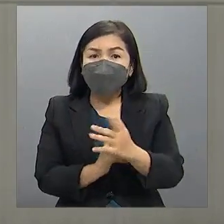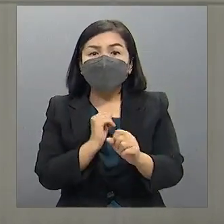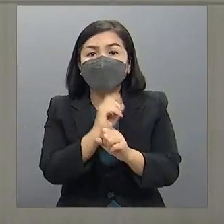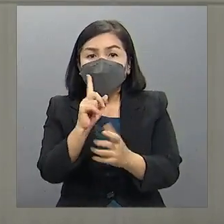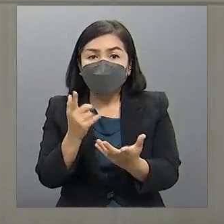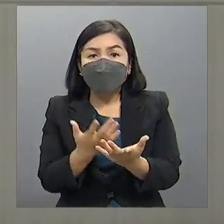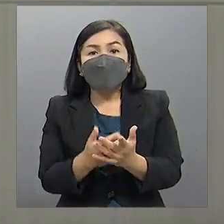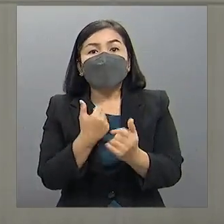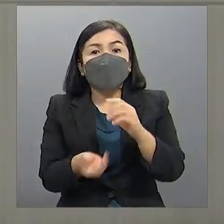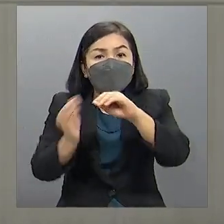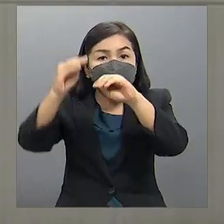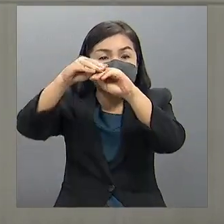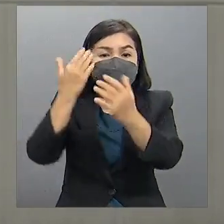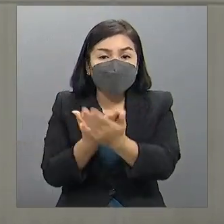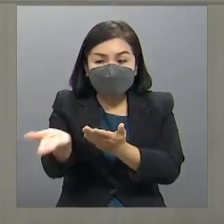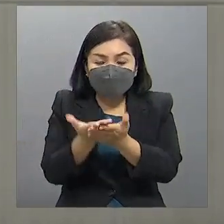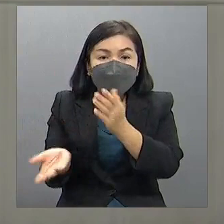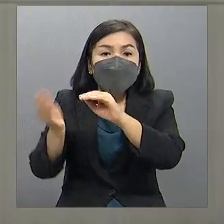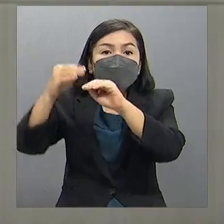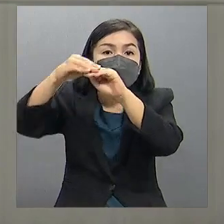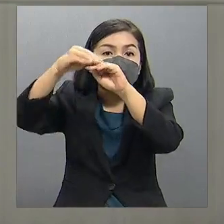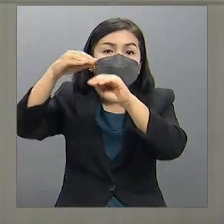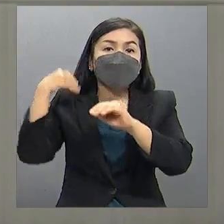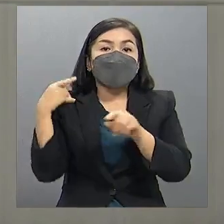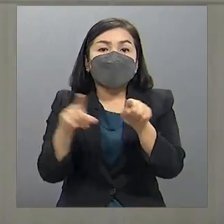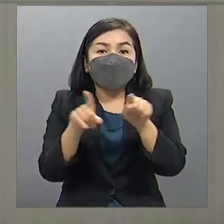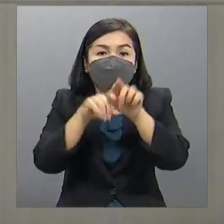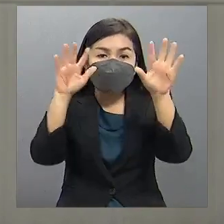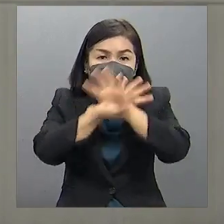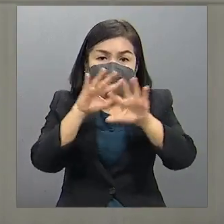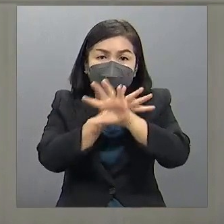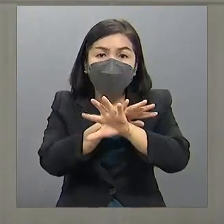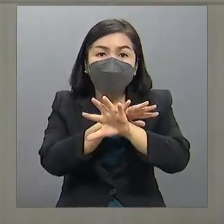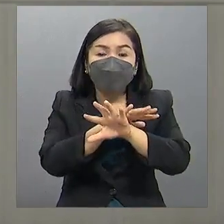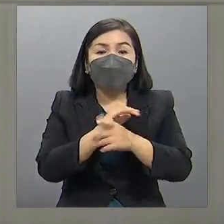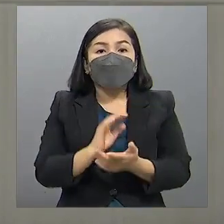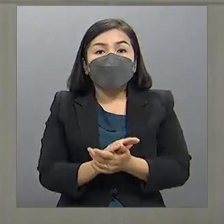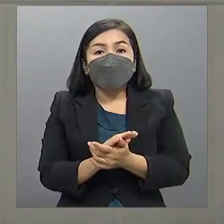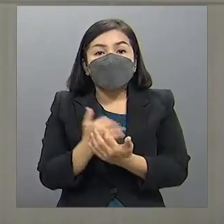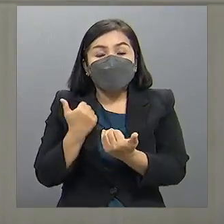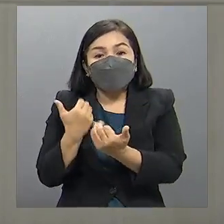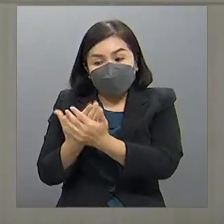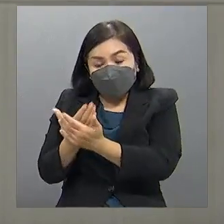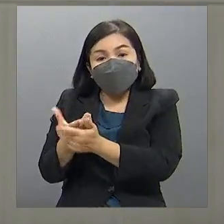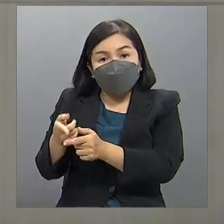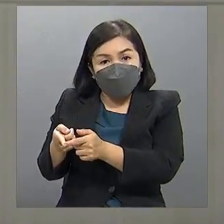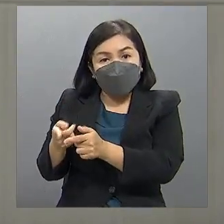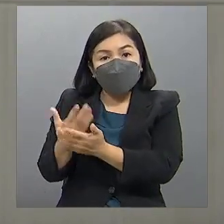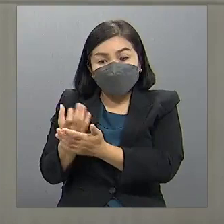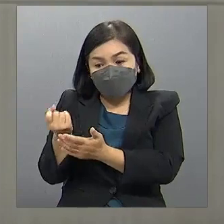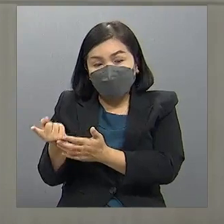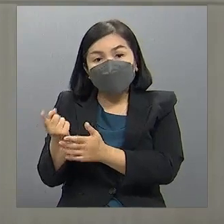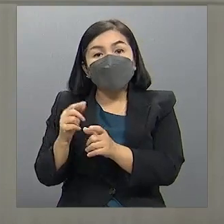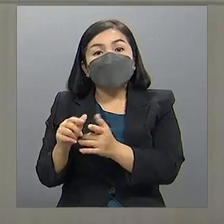นี้เยอะกว่ามูลค่าที่เราที่เรามีอยู่ก็คือเหมือนเรามีหลักประกันตรงนี้ในการออกมากกว่าในแง่ของมูลค่าที่ออกทางระบบเพราะฉะนั้นเนี่ย